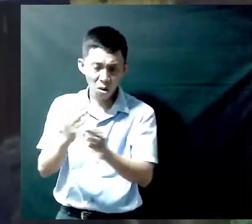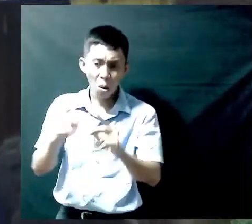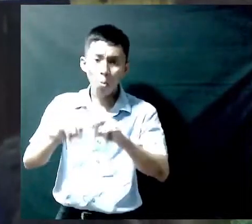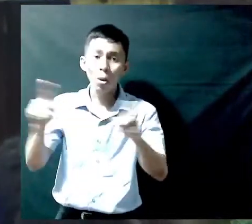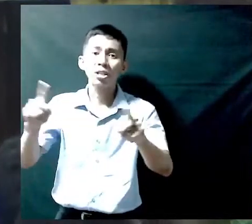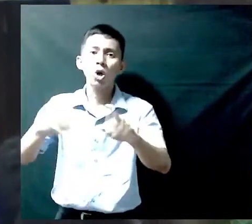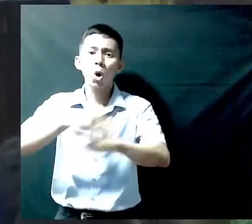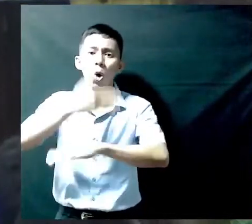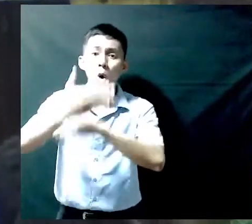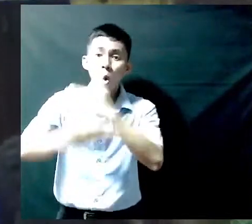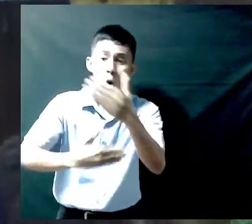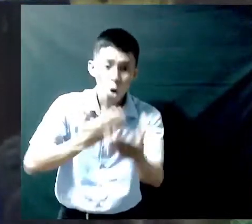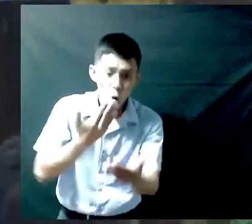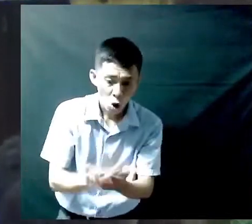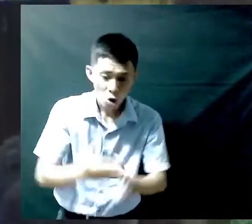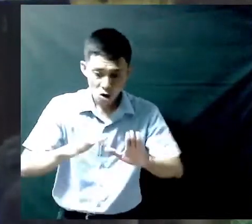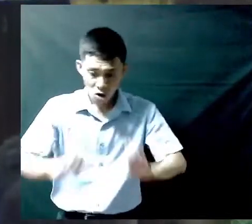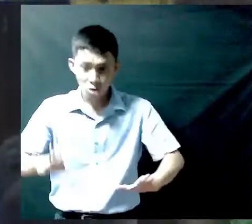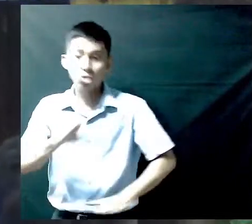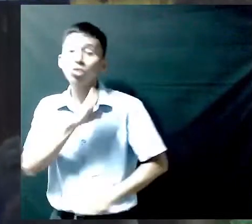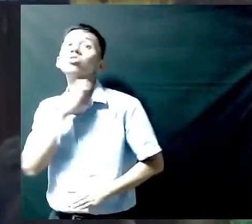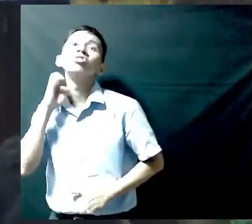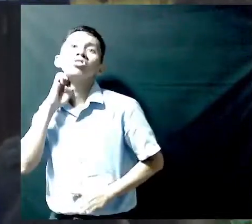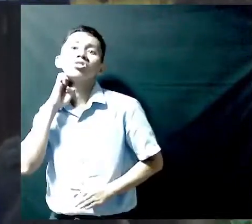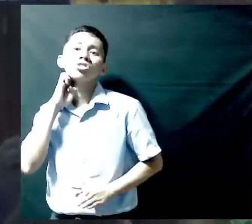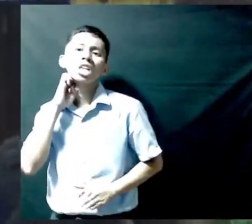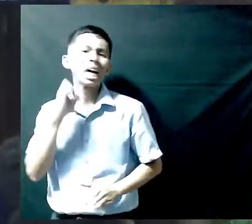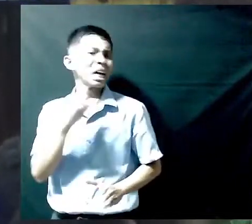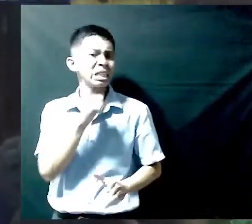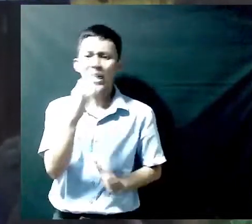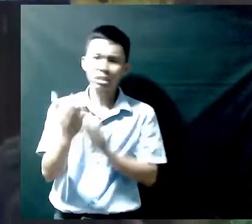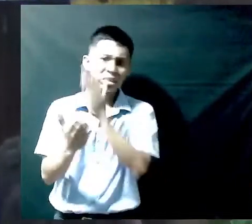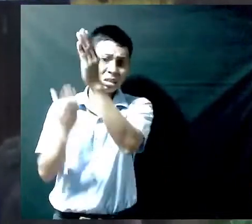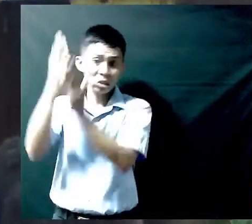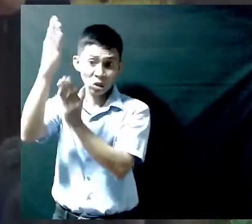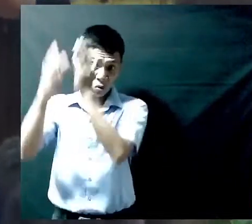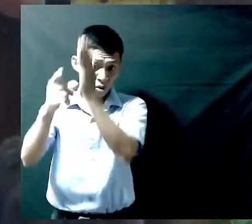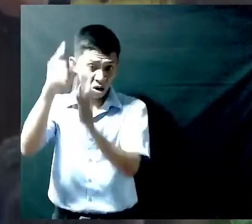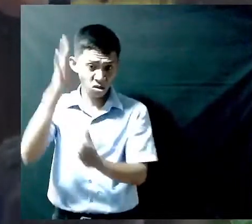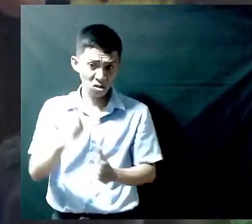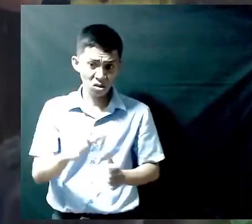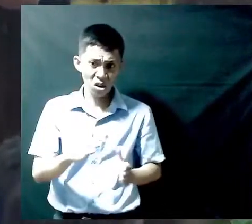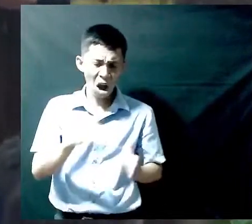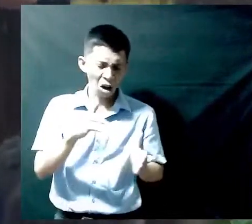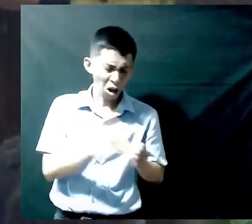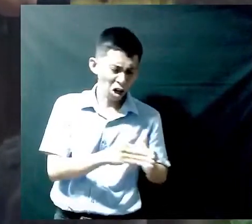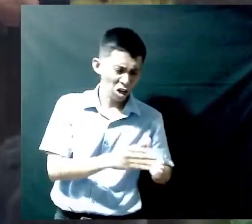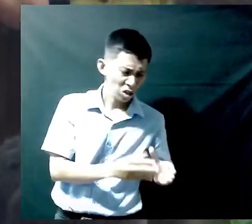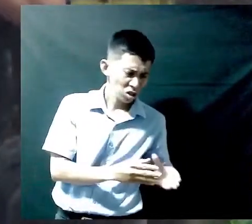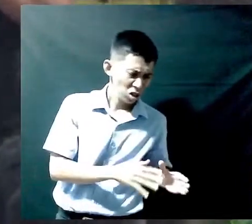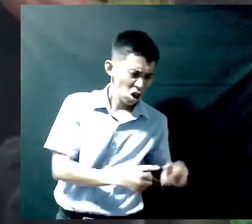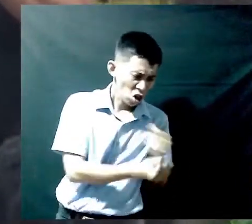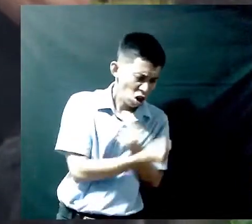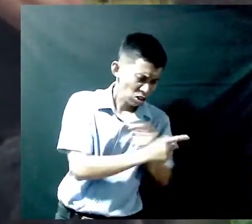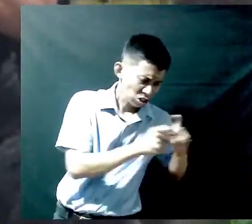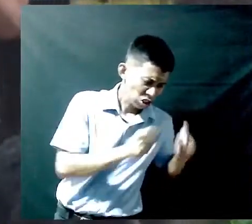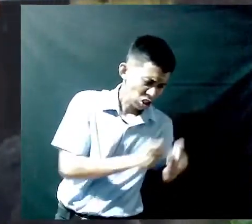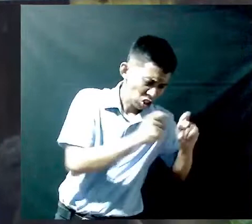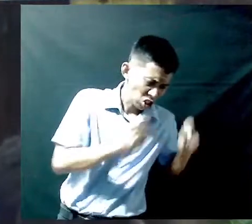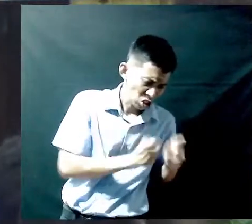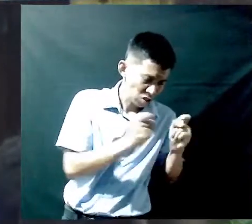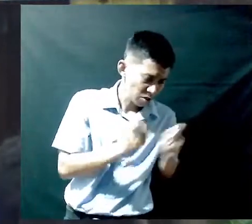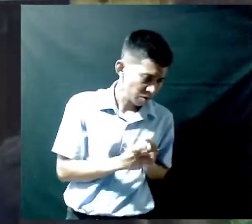ay hindi naglilingkod sa Diyos. At hindi lamang yan, yung Ark of the Covenant na siyang tinatawag